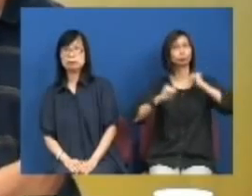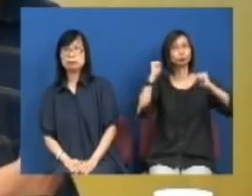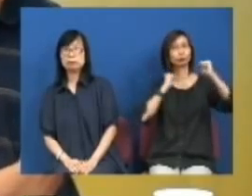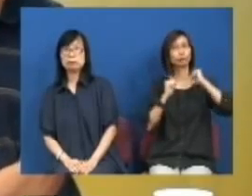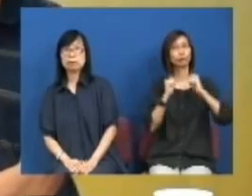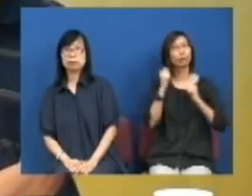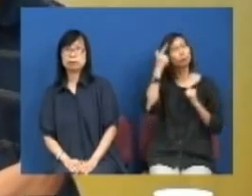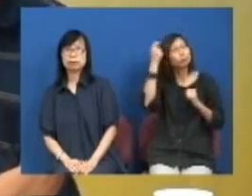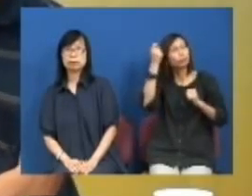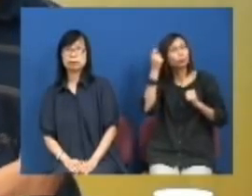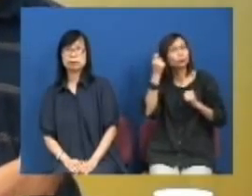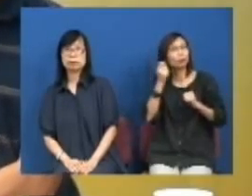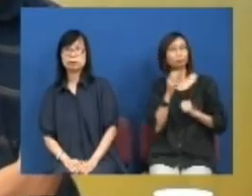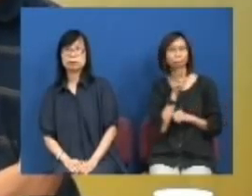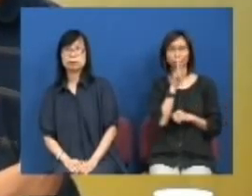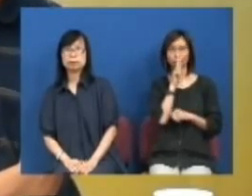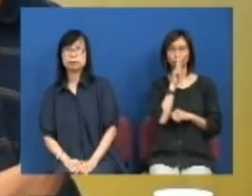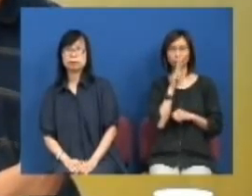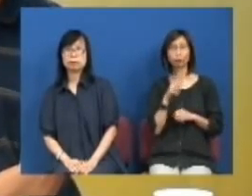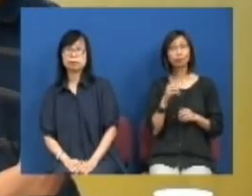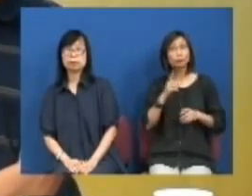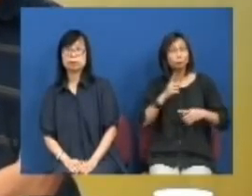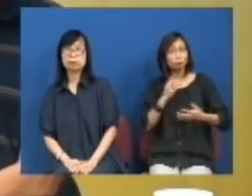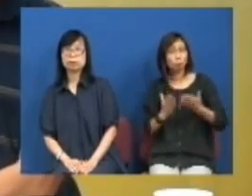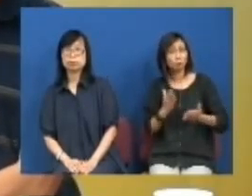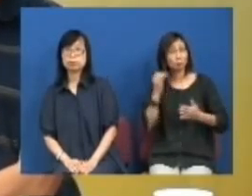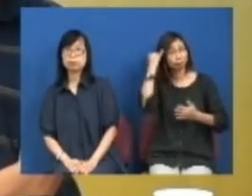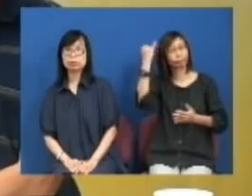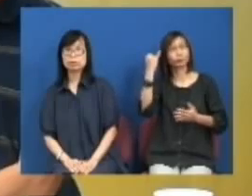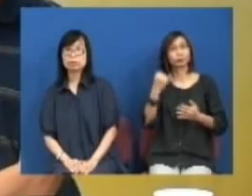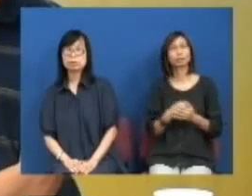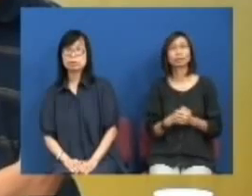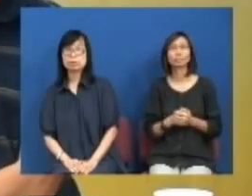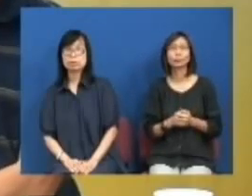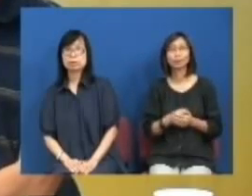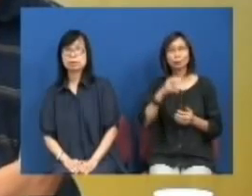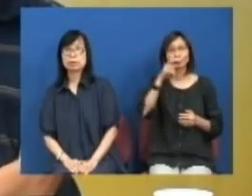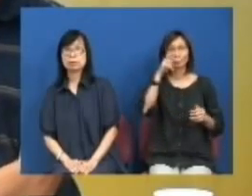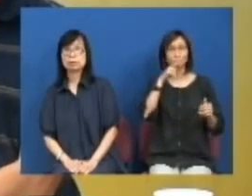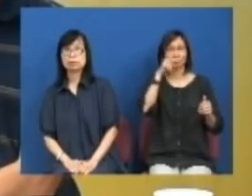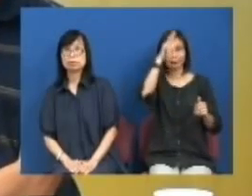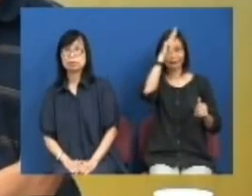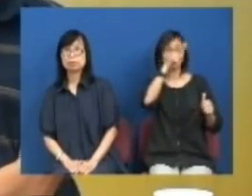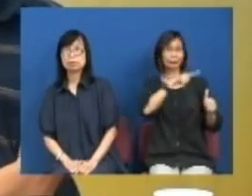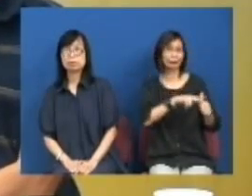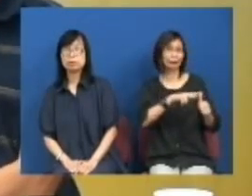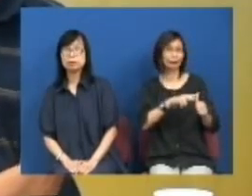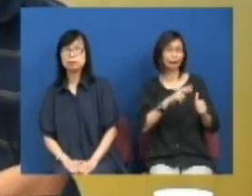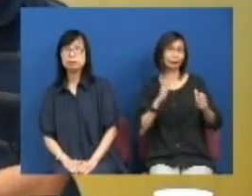啊，定係佢真的不知啊？但是我想作為整個政治遊戲嚟講咧，即係內地的